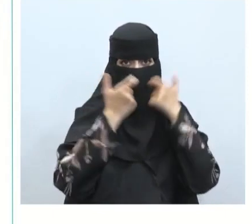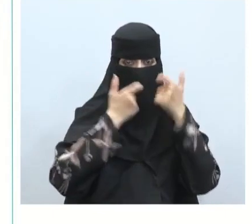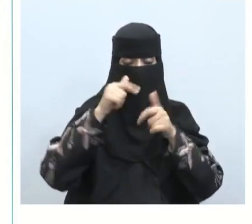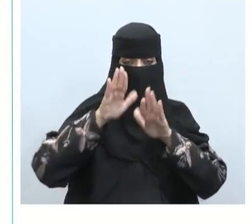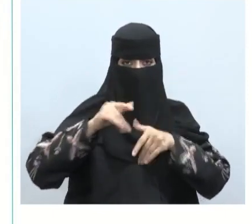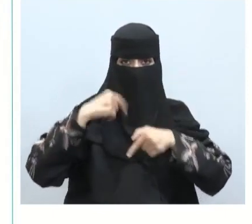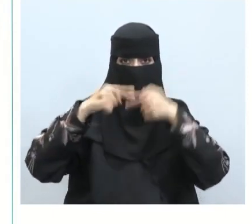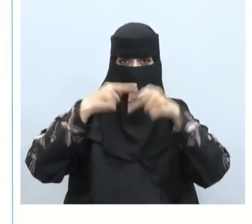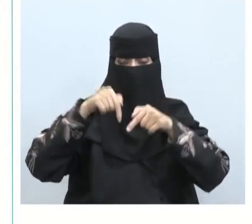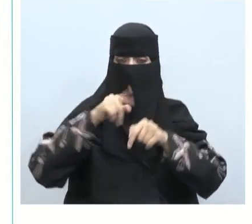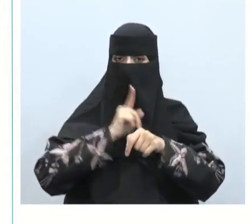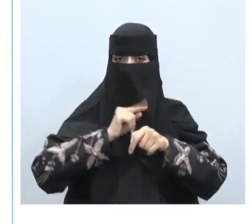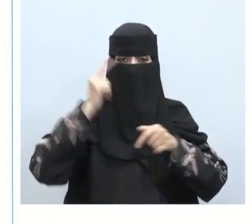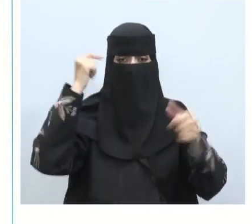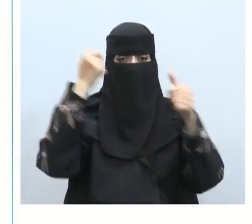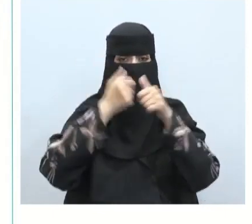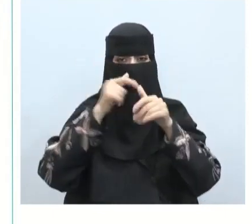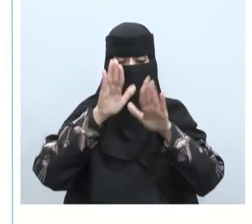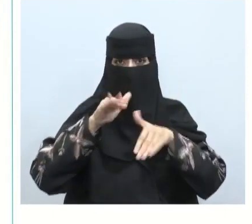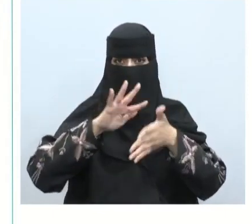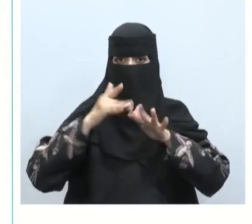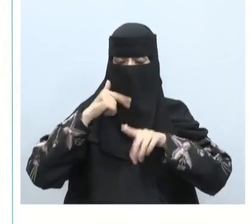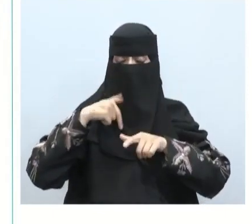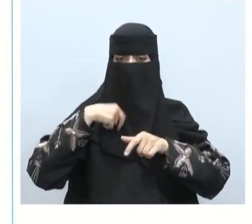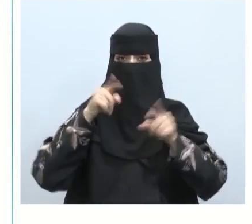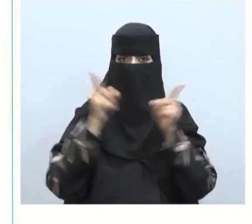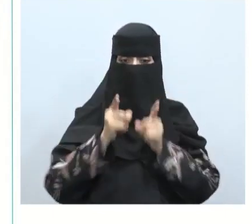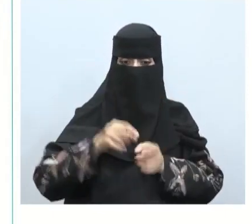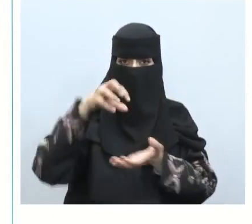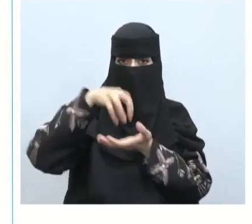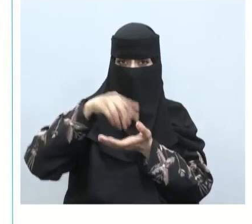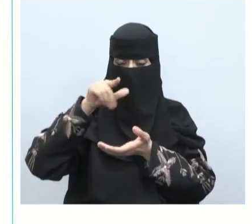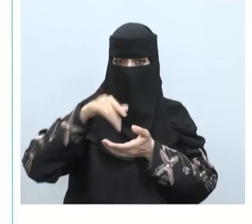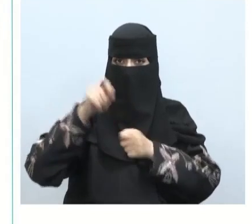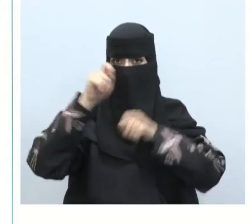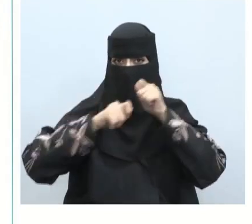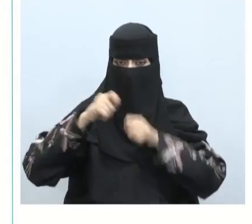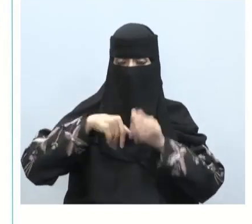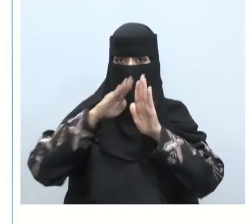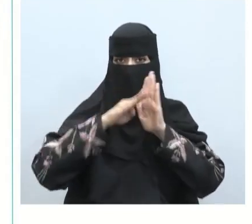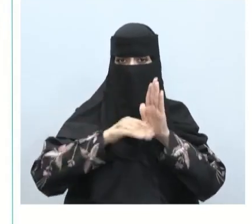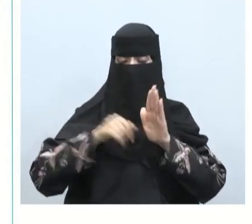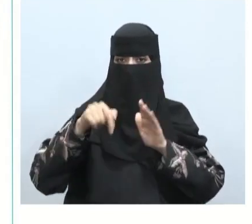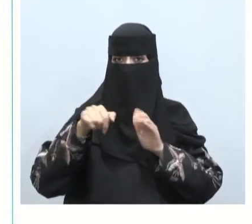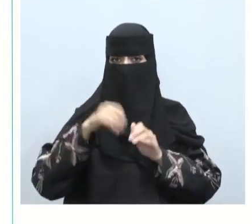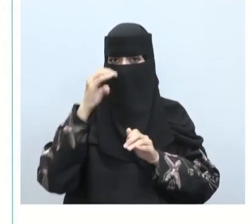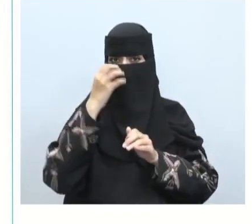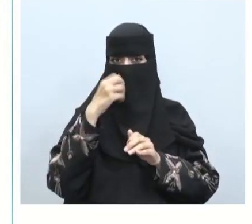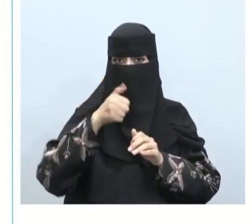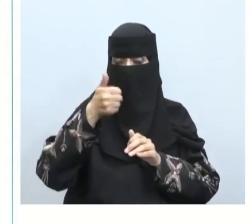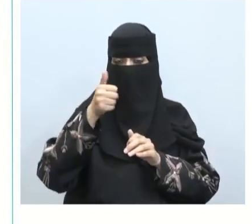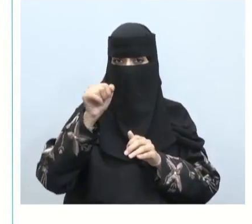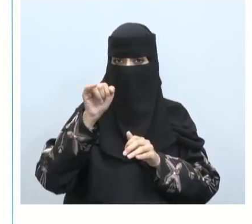واحداث التقويم والتذكيرات كما يمكنك تحديد موقع جهازك واستخدام برنامج اي كلاود